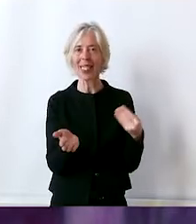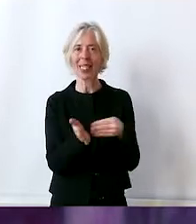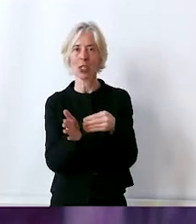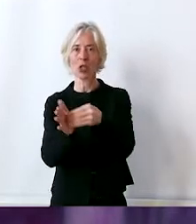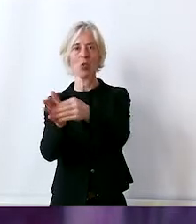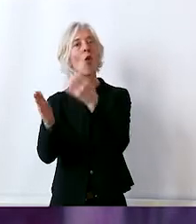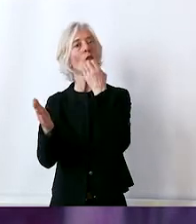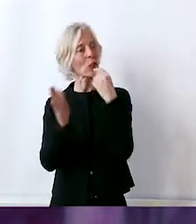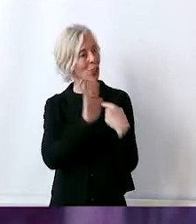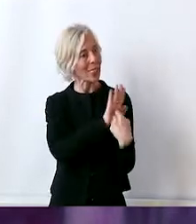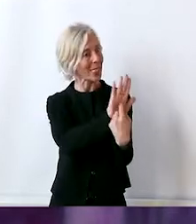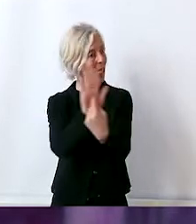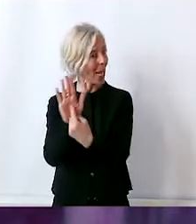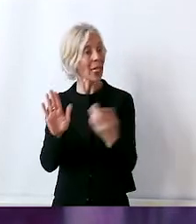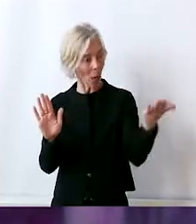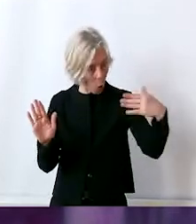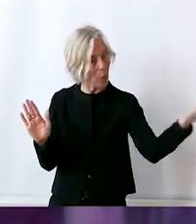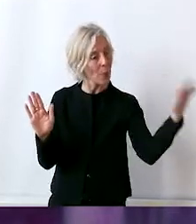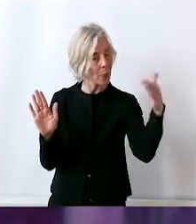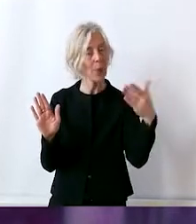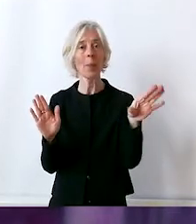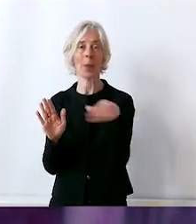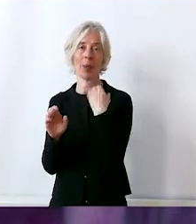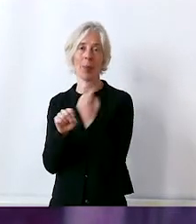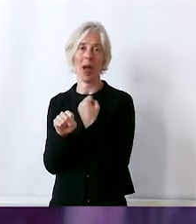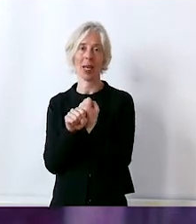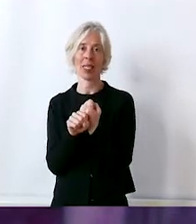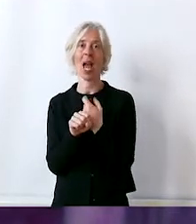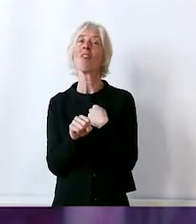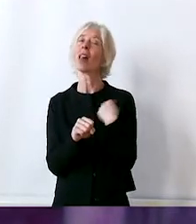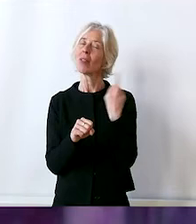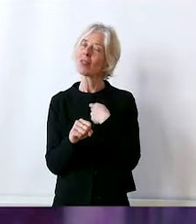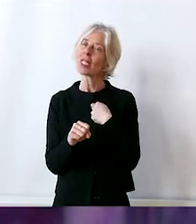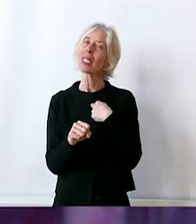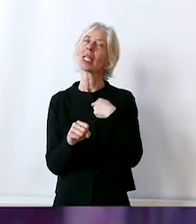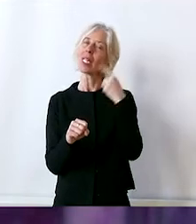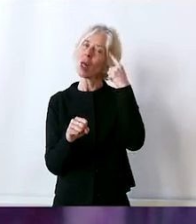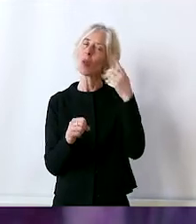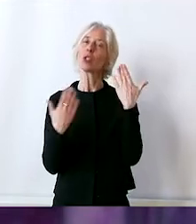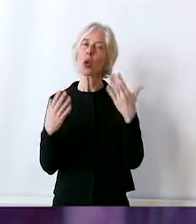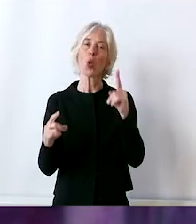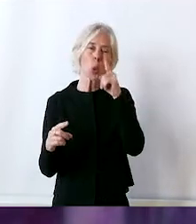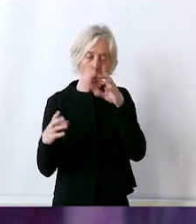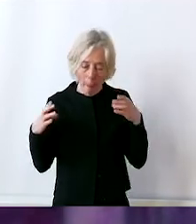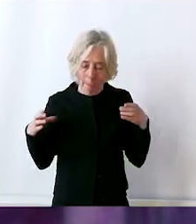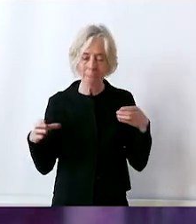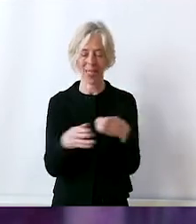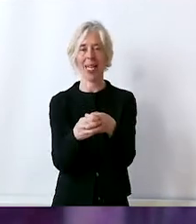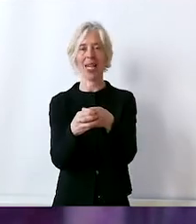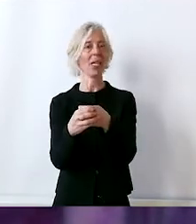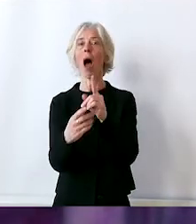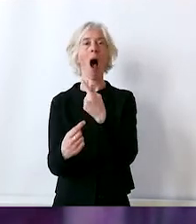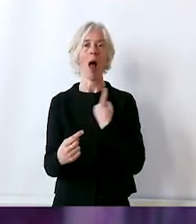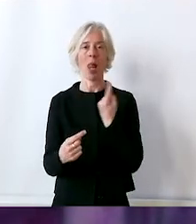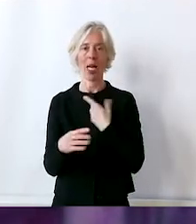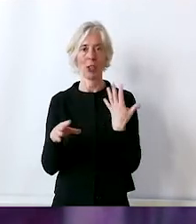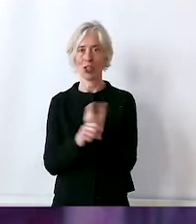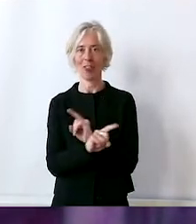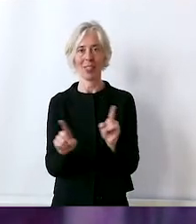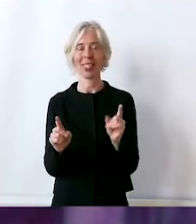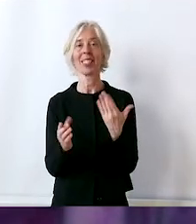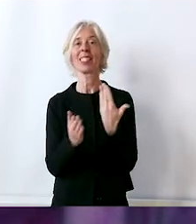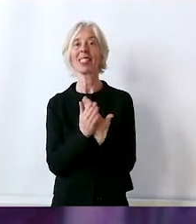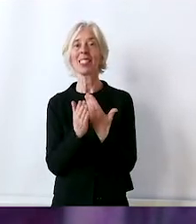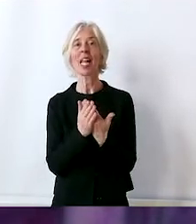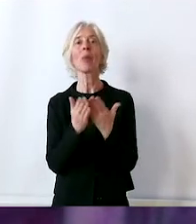sich eben da zu engagieren. Wir glauben, dass es nur miteinander geht und nicht nur alleine. Deshalb ist der